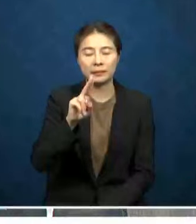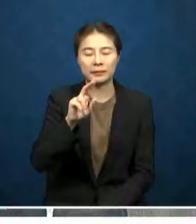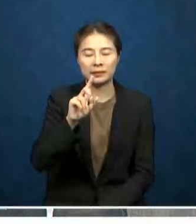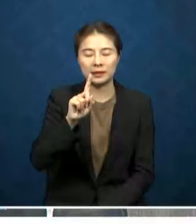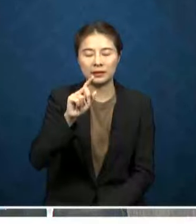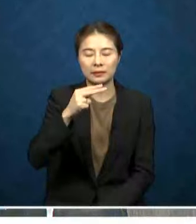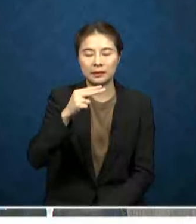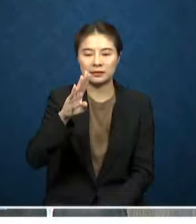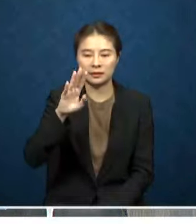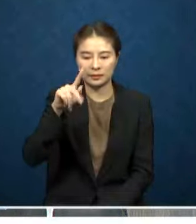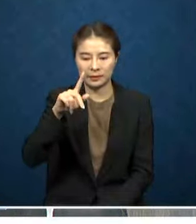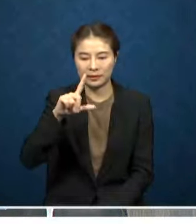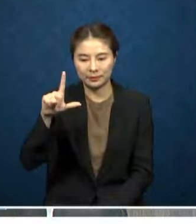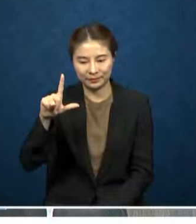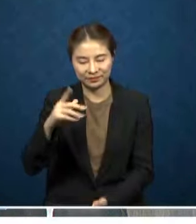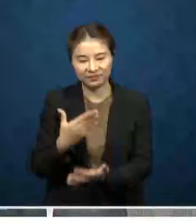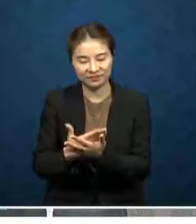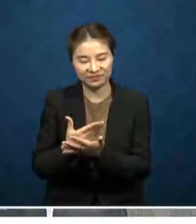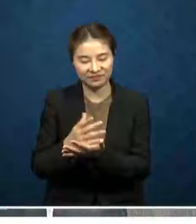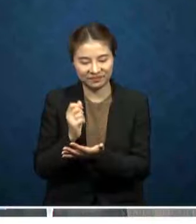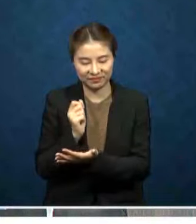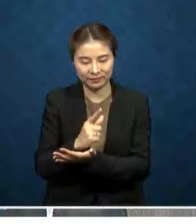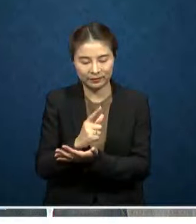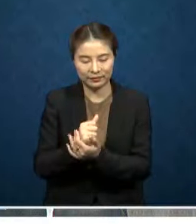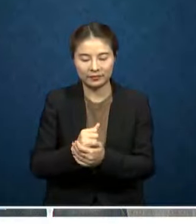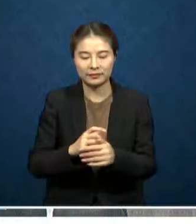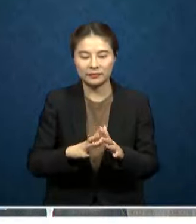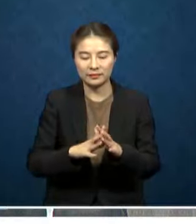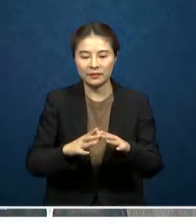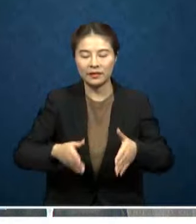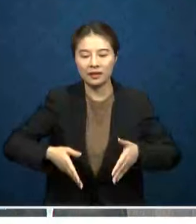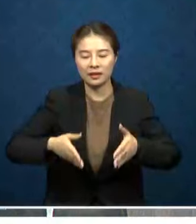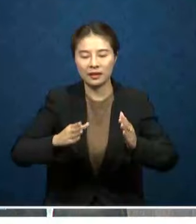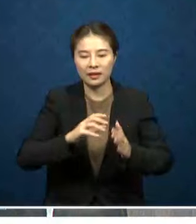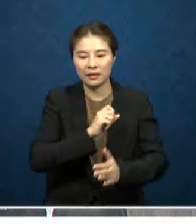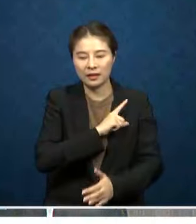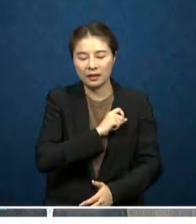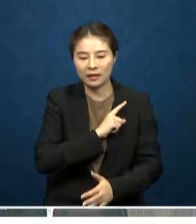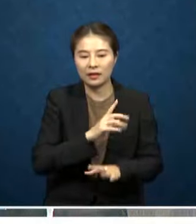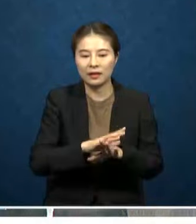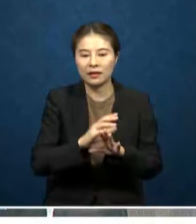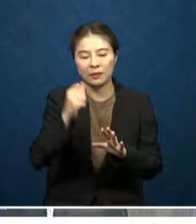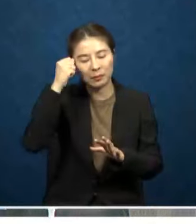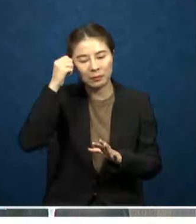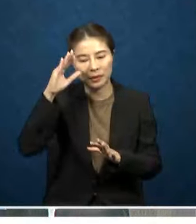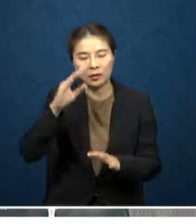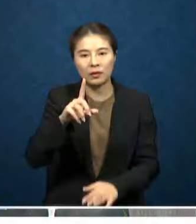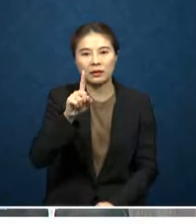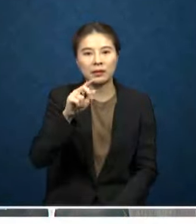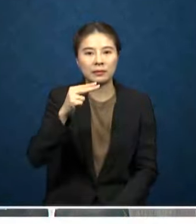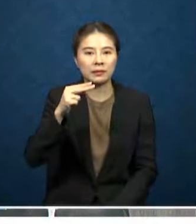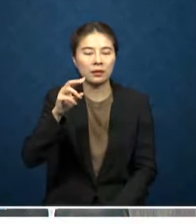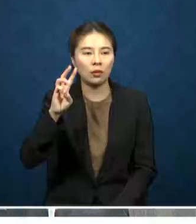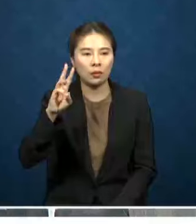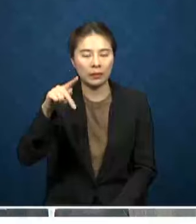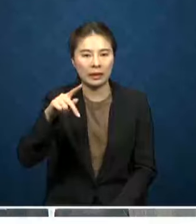ประมาณถ้าอยู่ในงบประมาณความรับผิดชอบของกรมทางหลวงชนบทก็ประมาณ16,000ล้าน 2ตัวเลขนี้บวกกัน